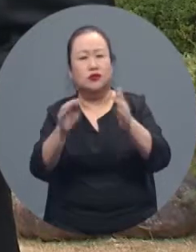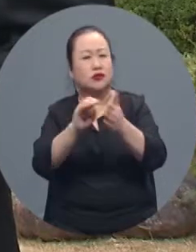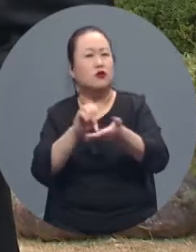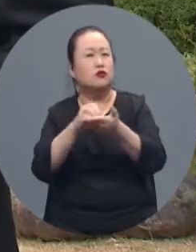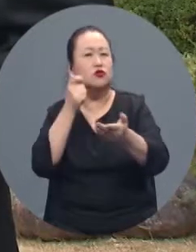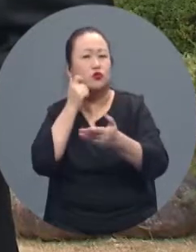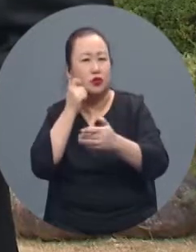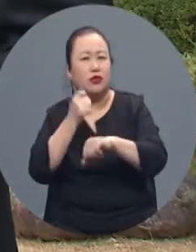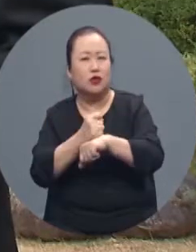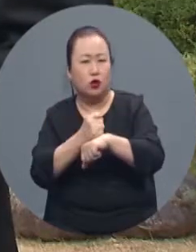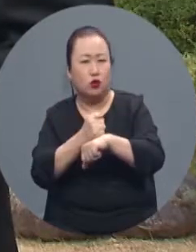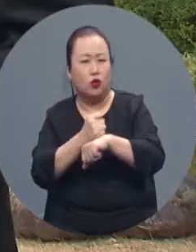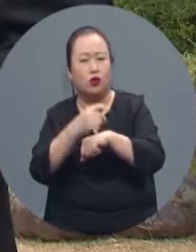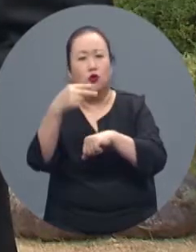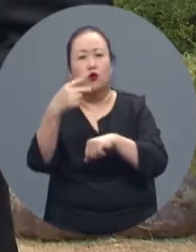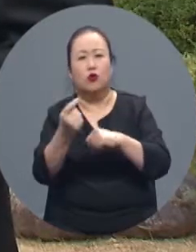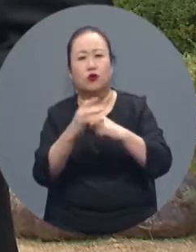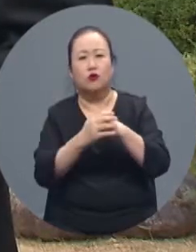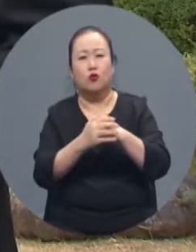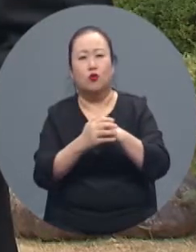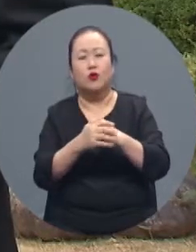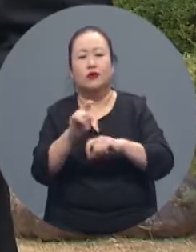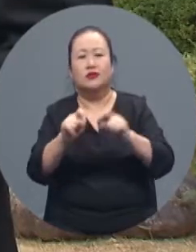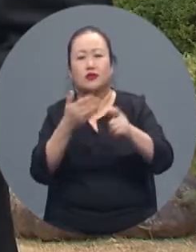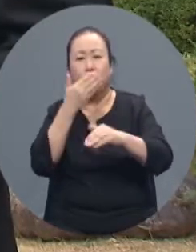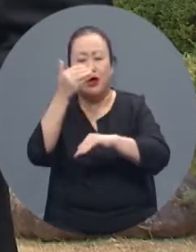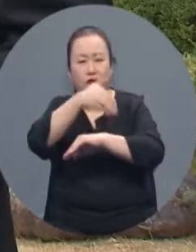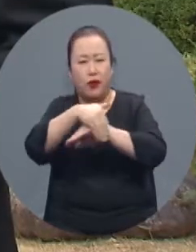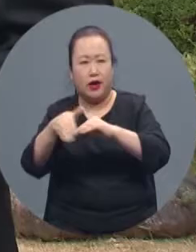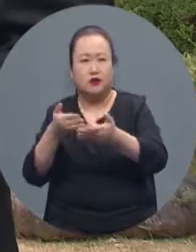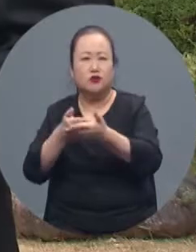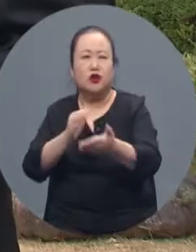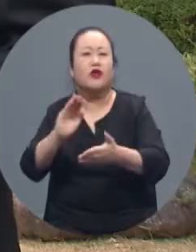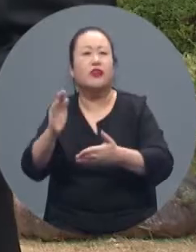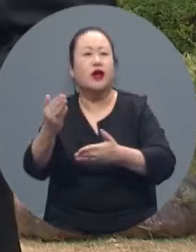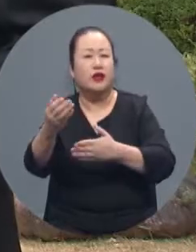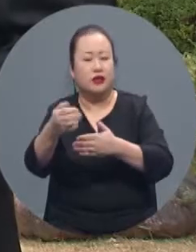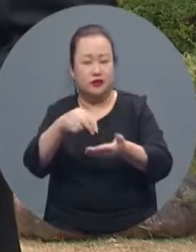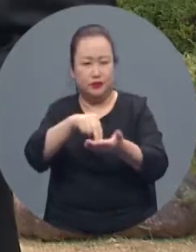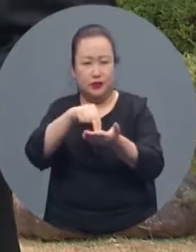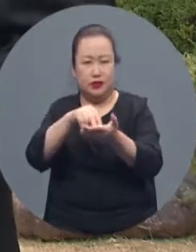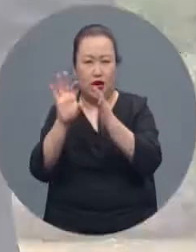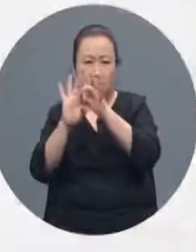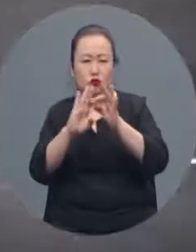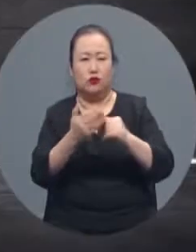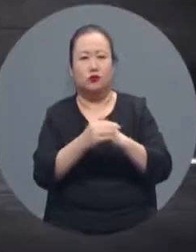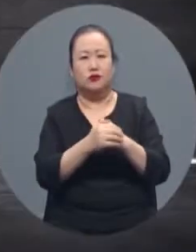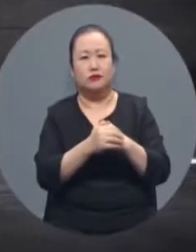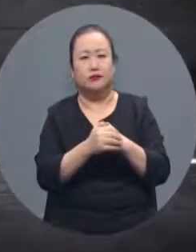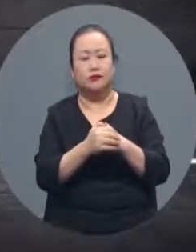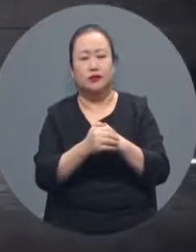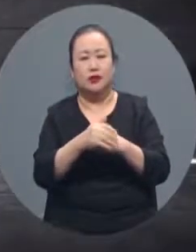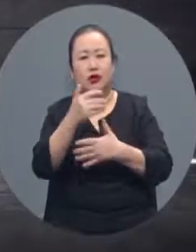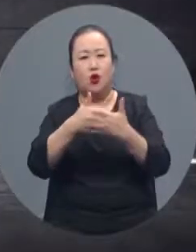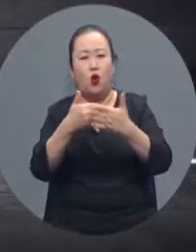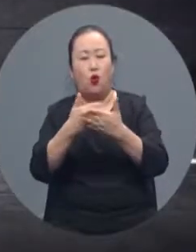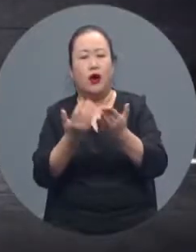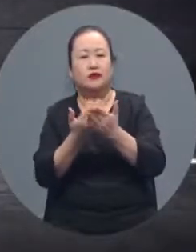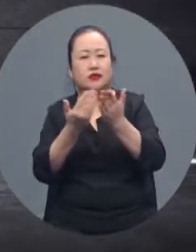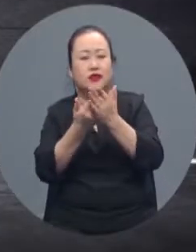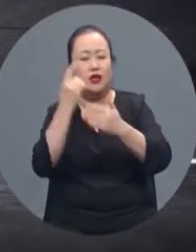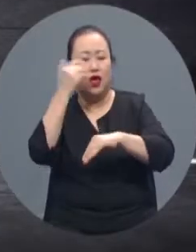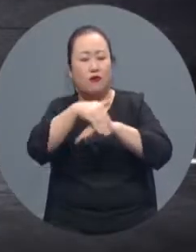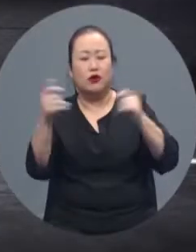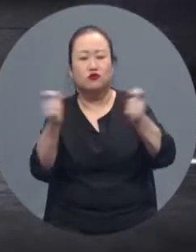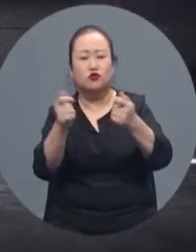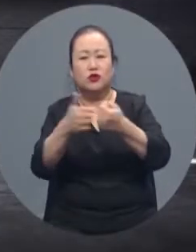수 없다고 하더라도 실현 가능한 계획을 제시해야 한다는 입장입니다. 영진이는 계획 축소로